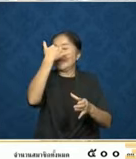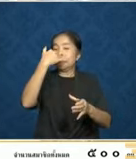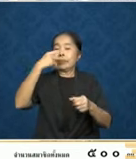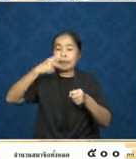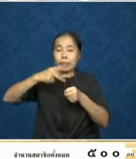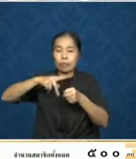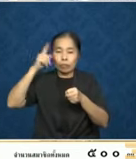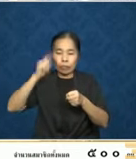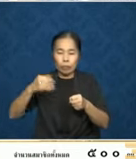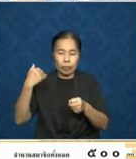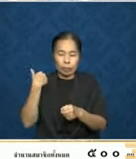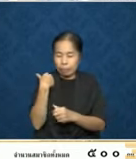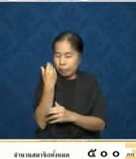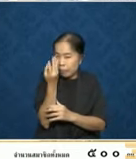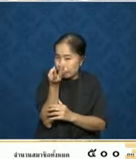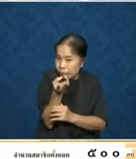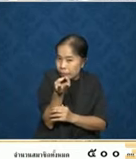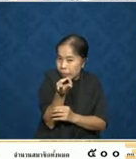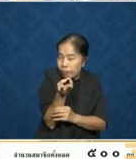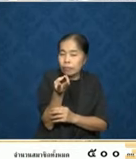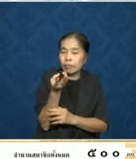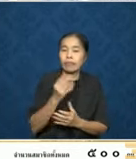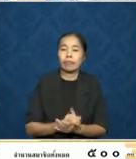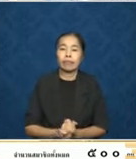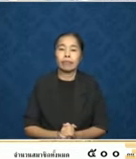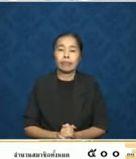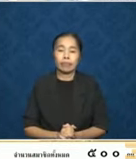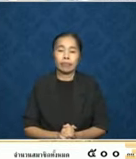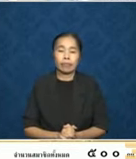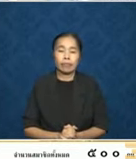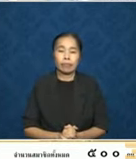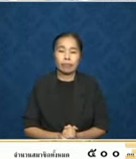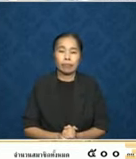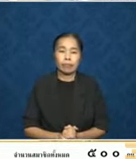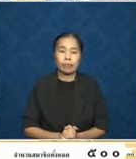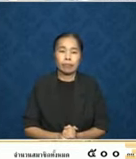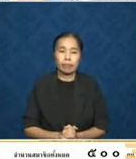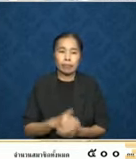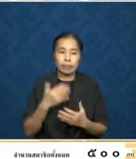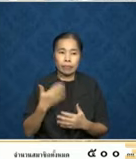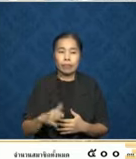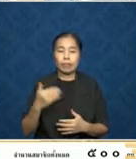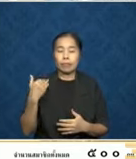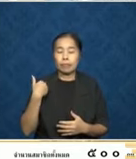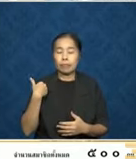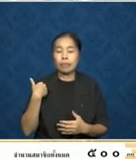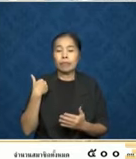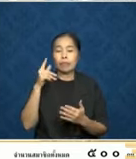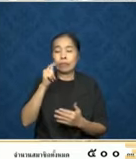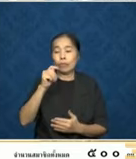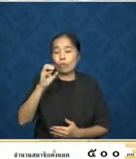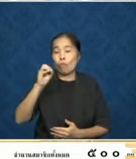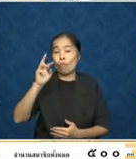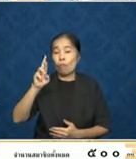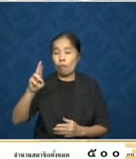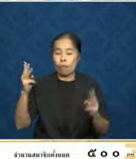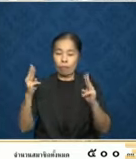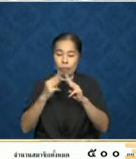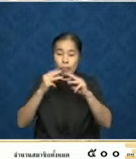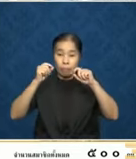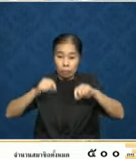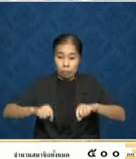าณสารพิษที่น้อยกว่าปริมาณที่กำหนดไว้นะครับแล้วก็ TOR ที่เหมาะสมก็คือค่าใช้จ่